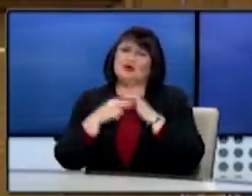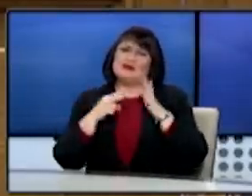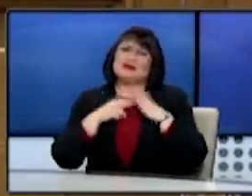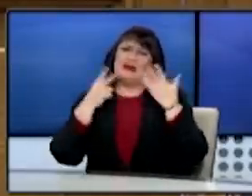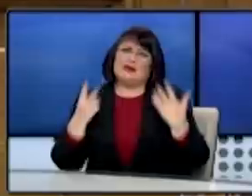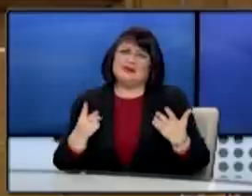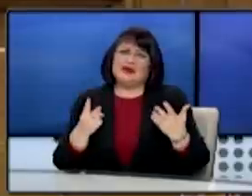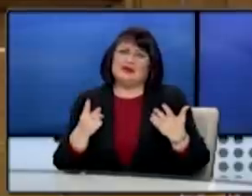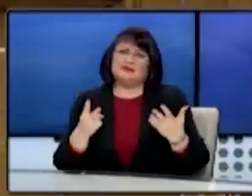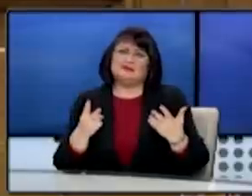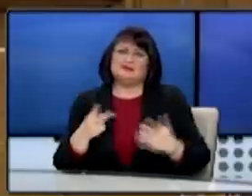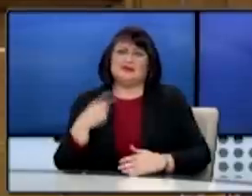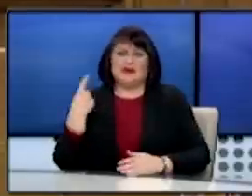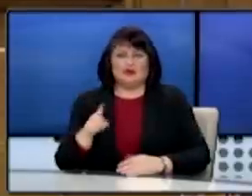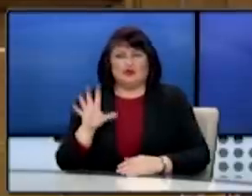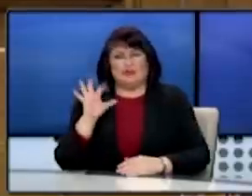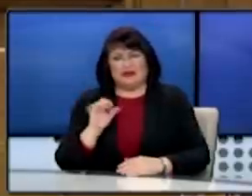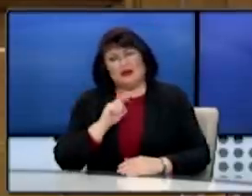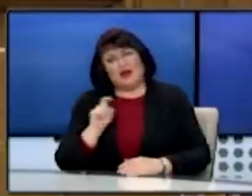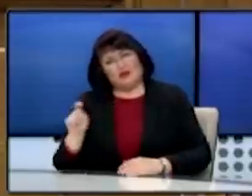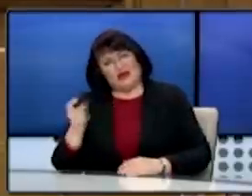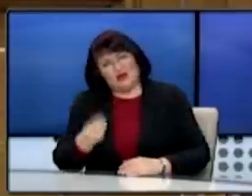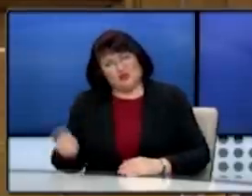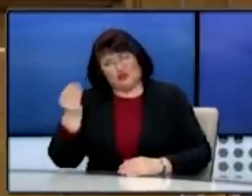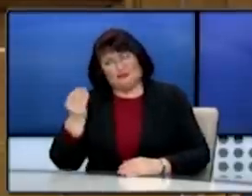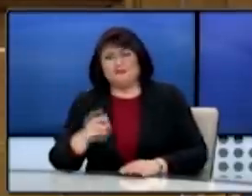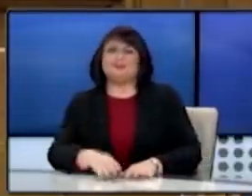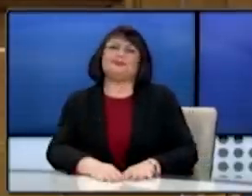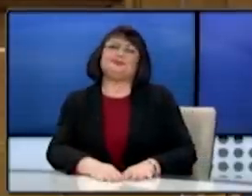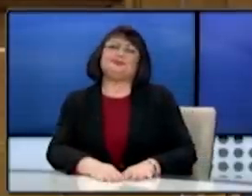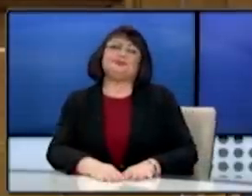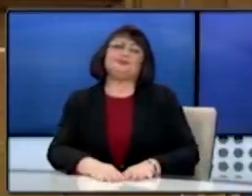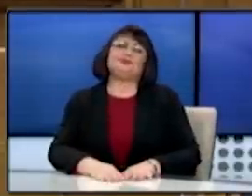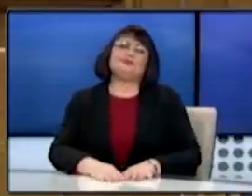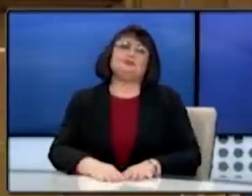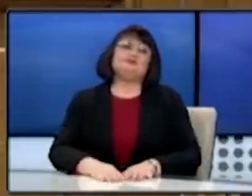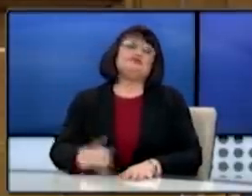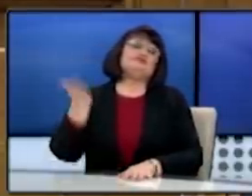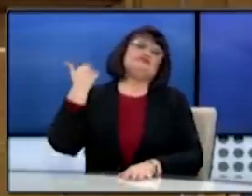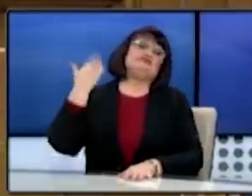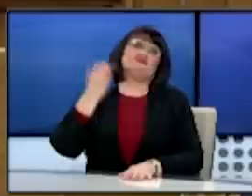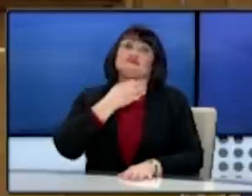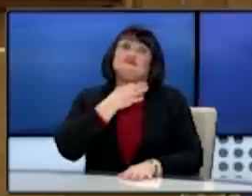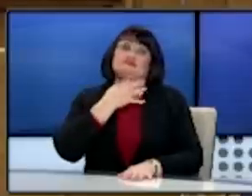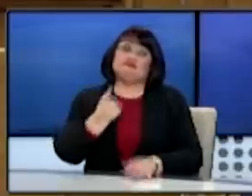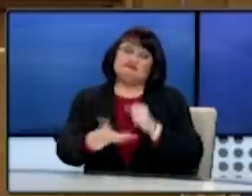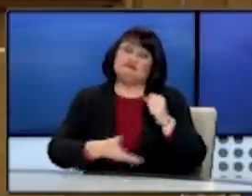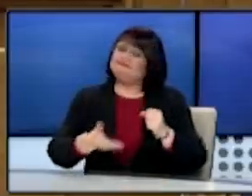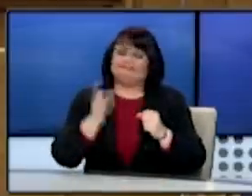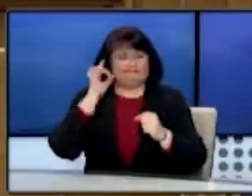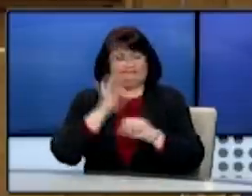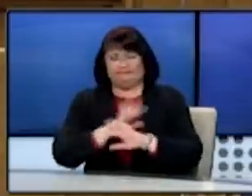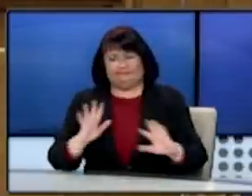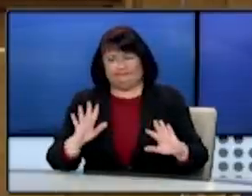2017 ήταν πάνω από 150 εκατομμύρια. Είσαστε πολύ πίσω από τις ανάγκες τους.